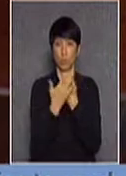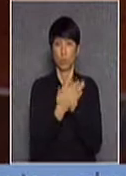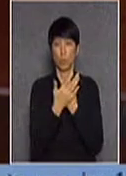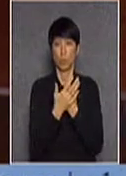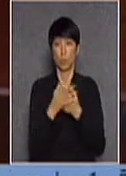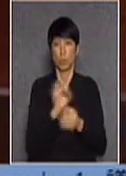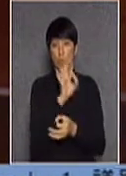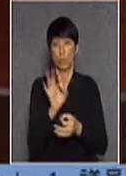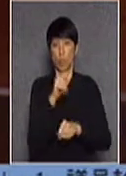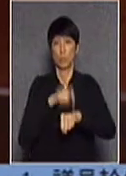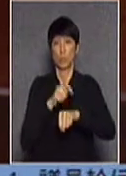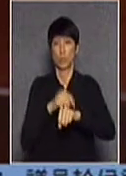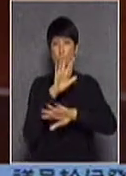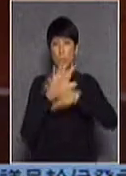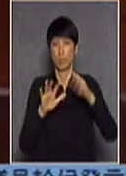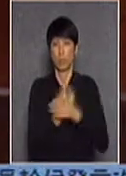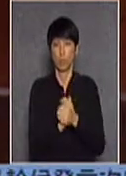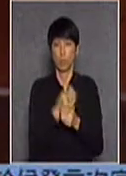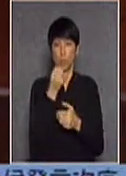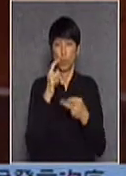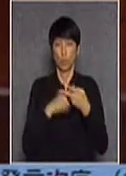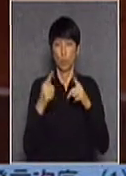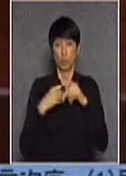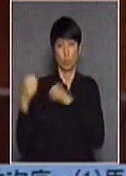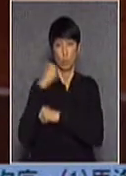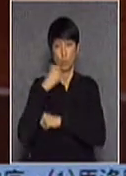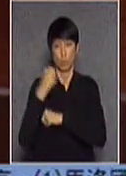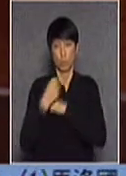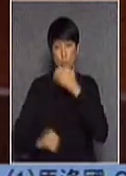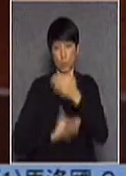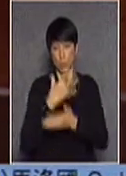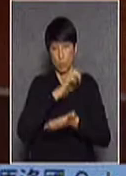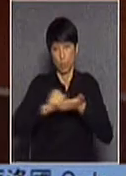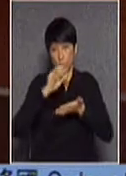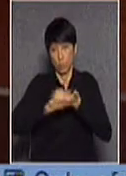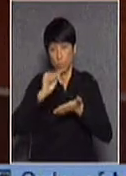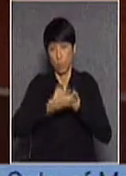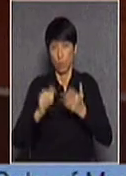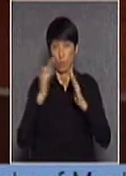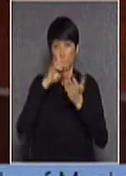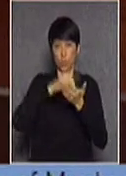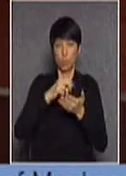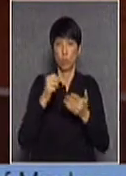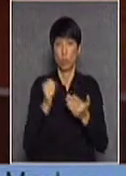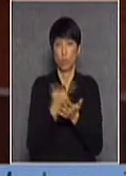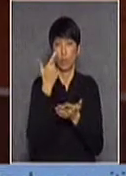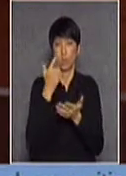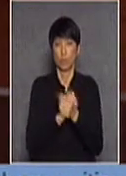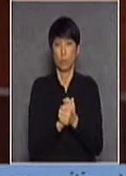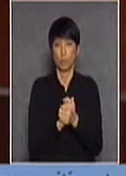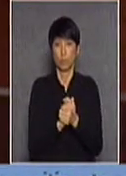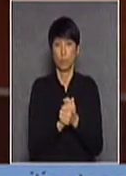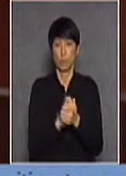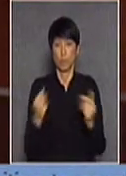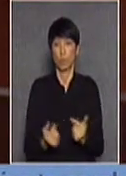期。香港打工仔的勞動成果是被蠶食，租金高、樓價高、通